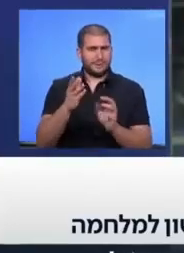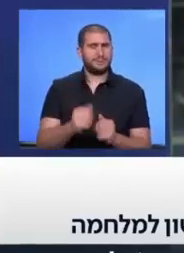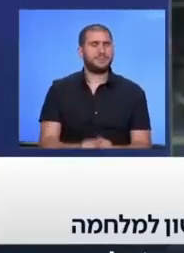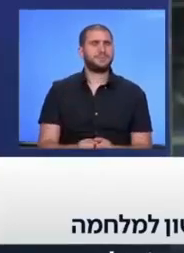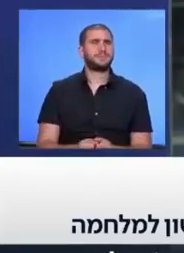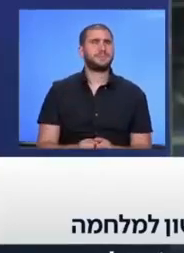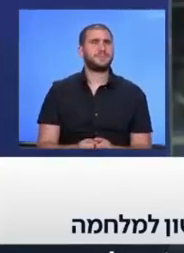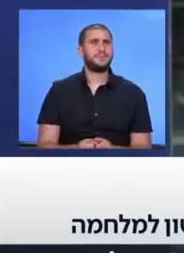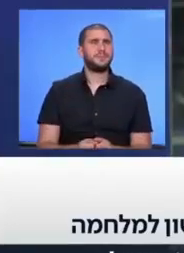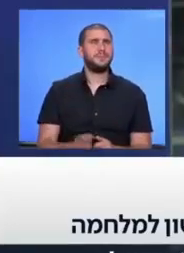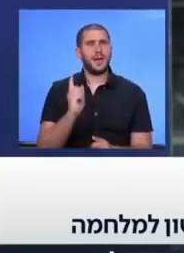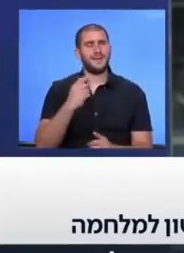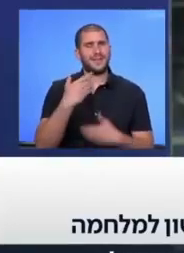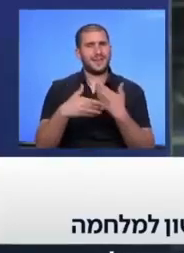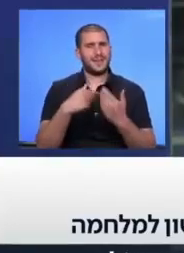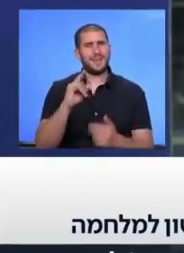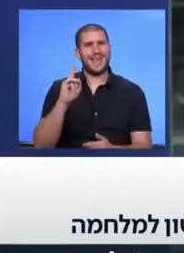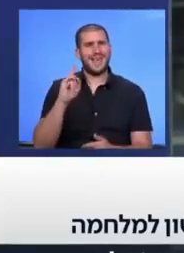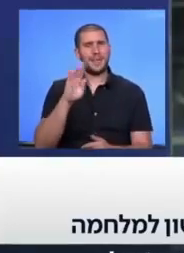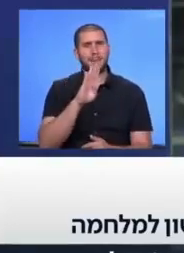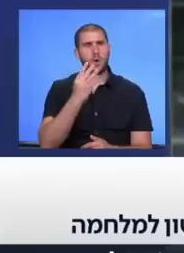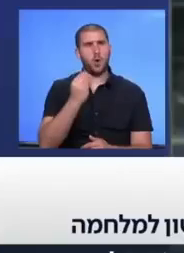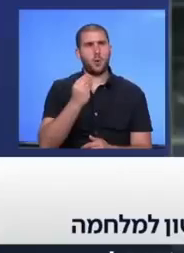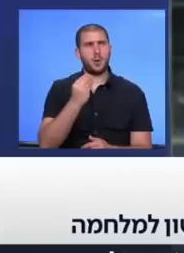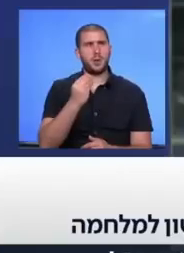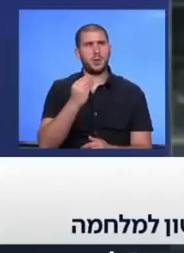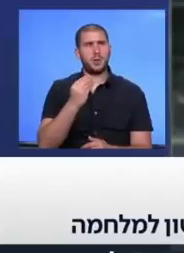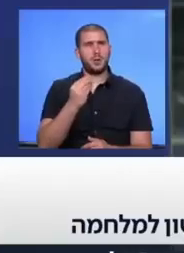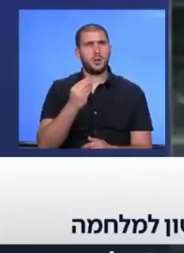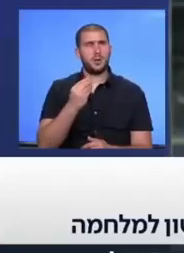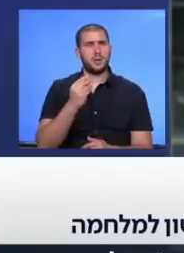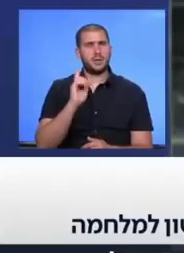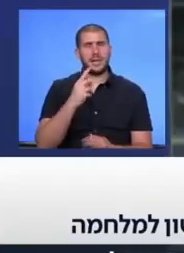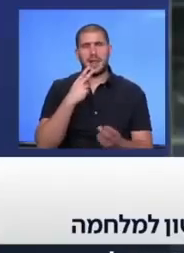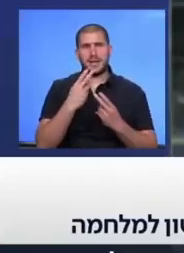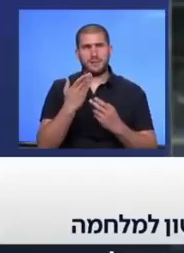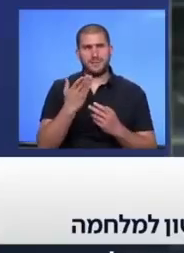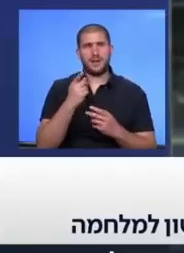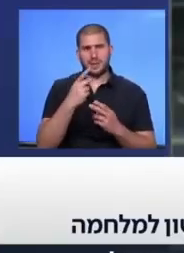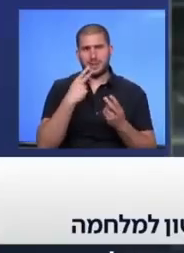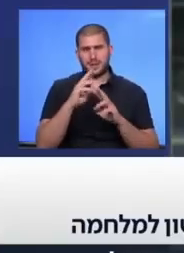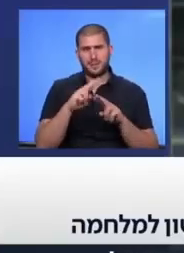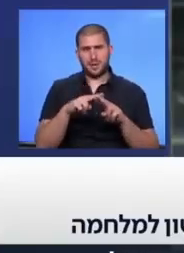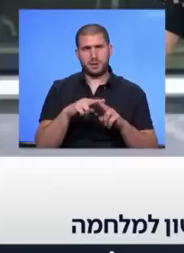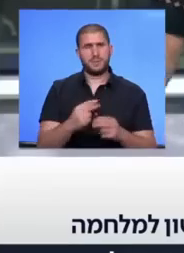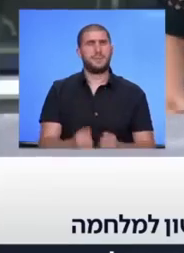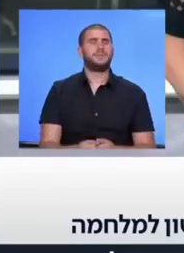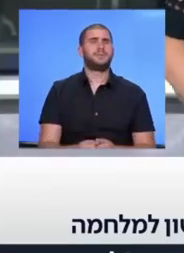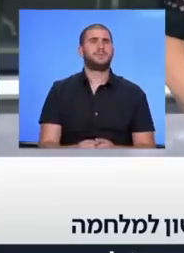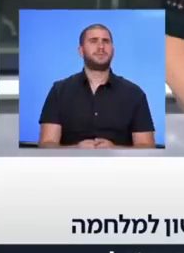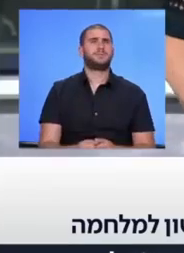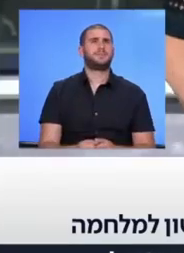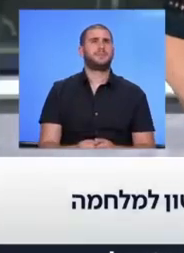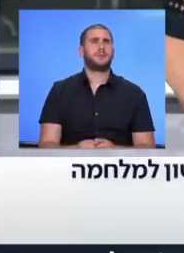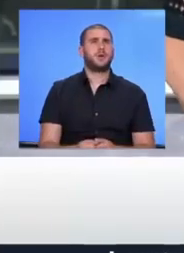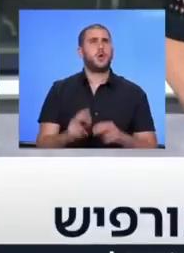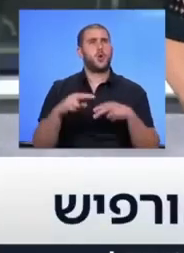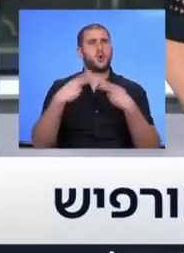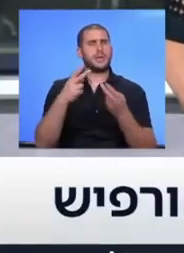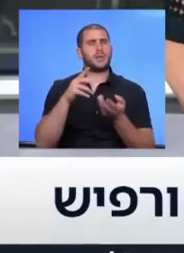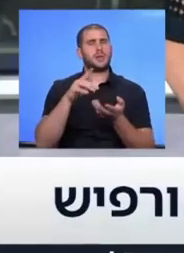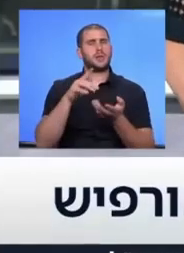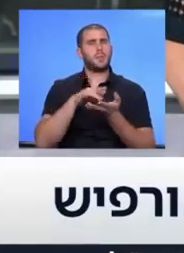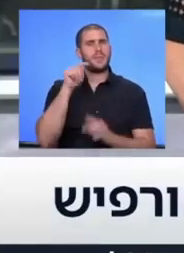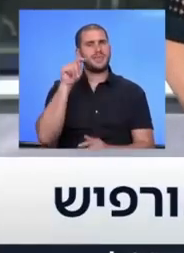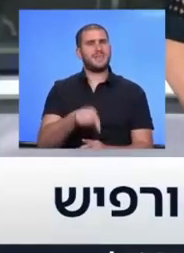אני פשוט לא חייבת לעבור לכן ביאר, כי תכף יזיזו אותו. כי אני חייב להתייחס ל... אתה תתייחס, מיד ברשותך. חוזרת לזירת